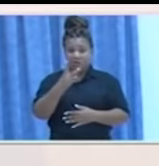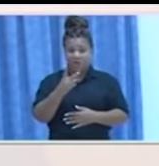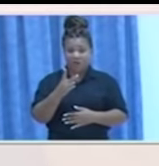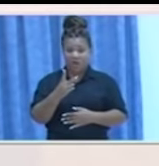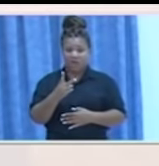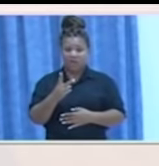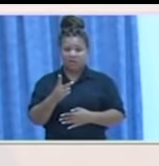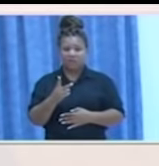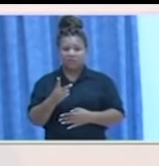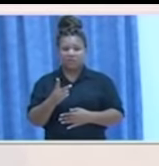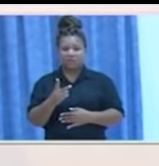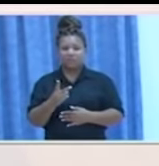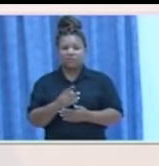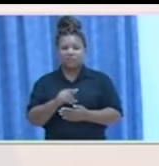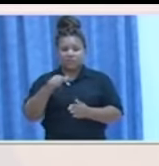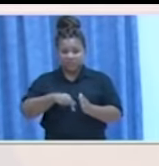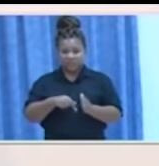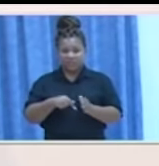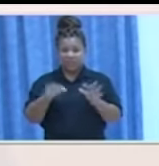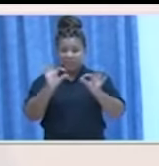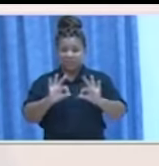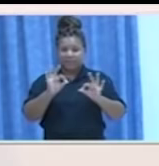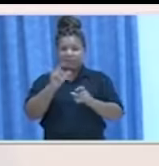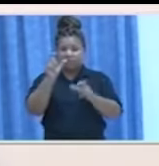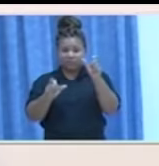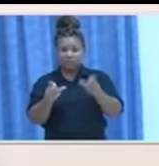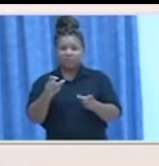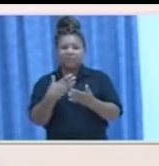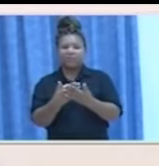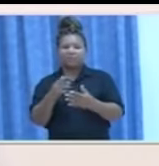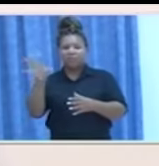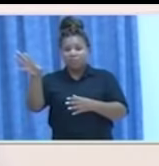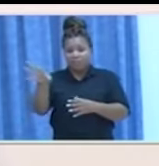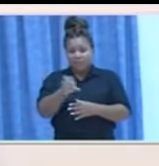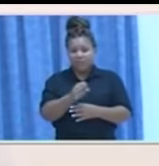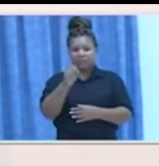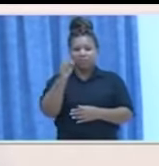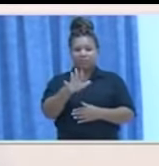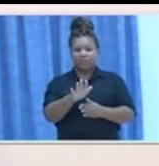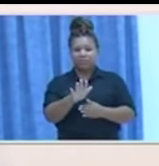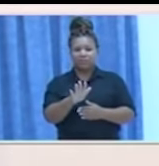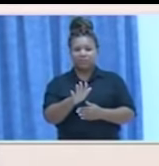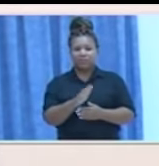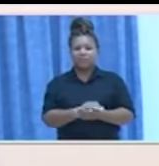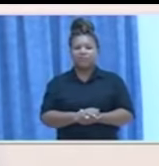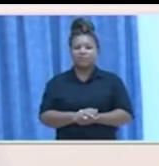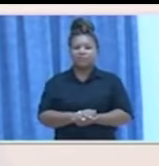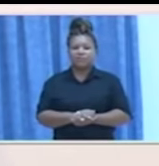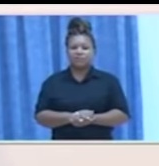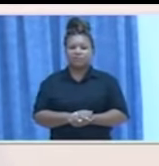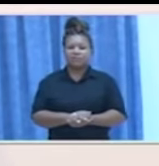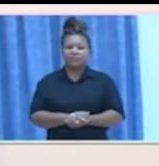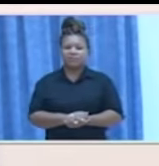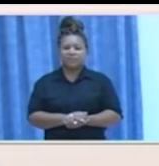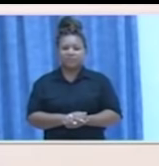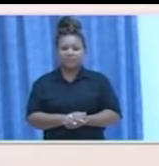y en a un discharge et on va tester les autres à cause de halfway through depuis que nous sommes exposés. Et après, ça va